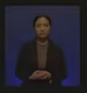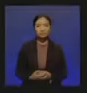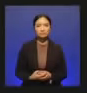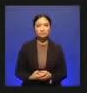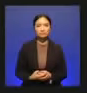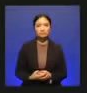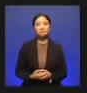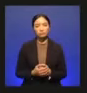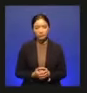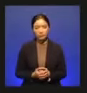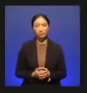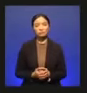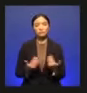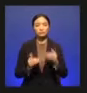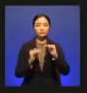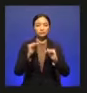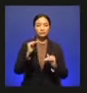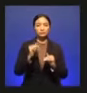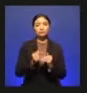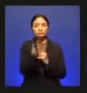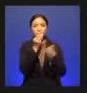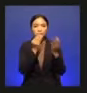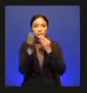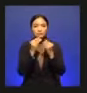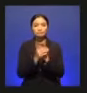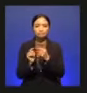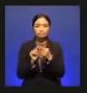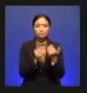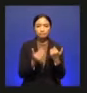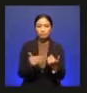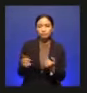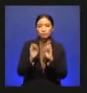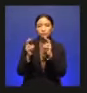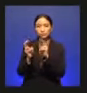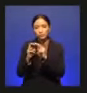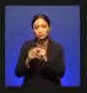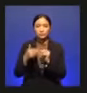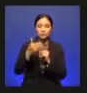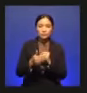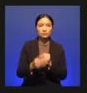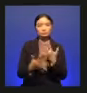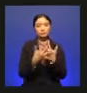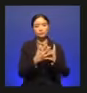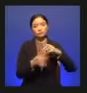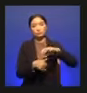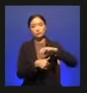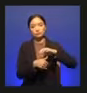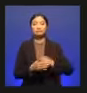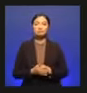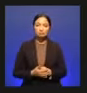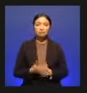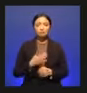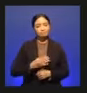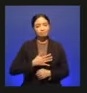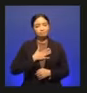ของภาพใหญ่ของความเหลื่อมล้ำนะครับจนกระทั่งมาถึงทางอาจารย์กระลอกแล้วก็ท้ายสุดเนี้ยเรื่องของเรือนจำผม